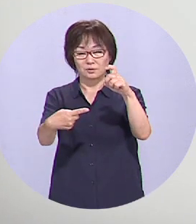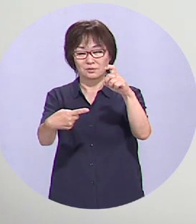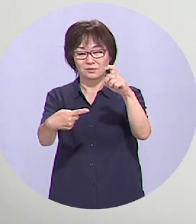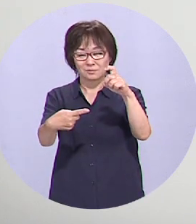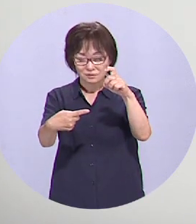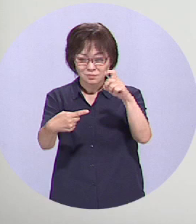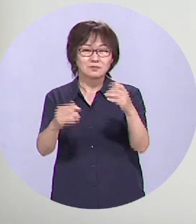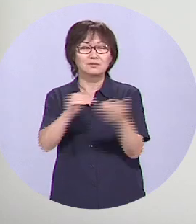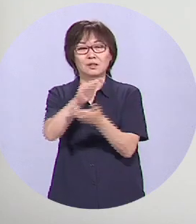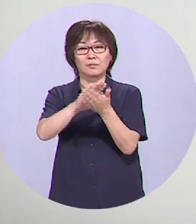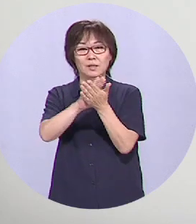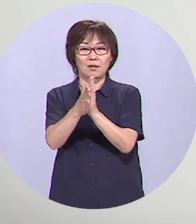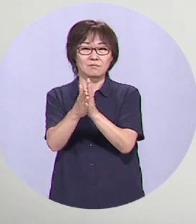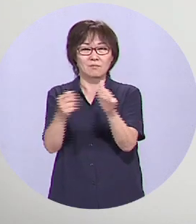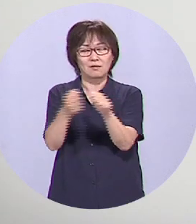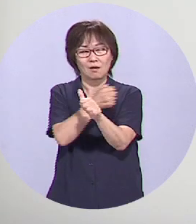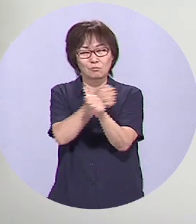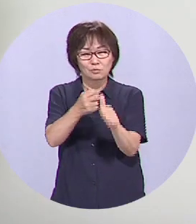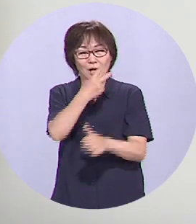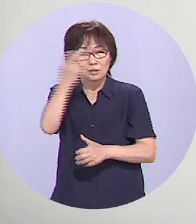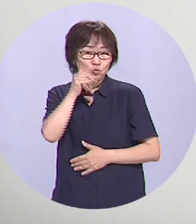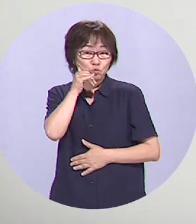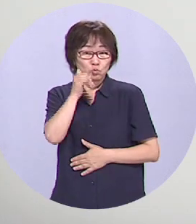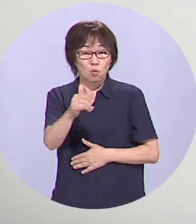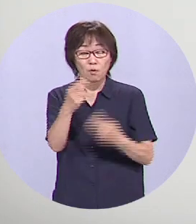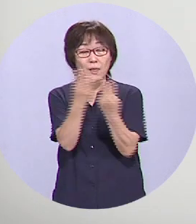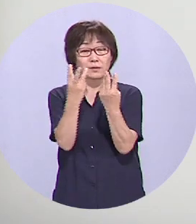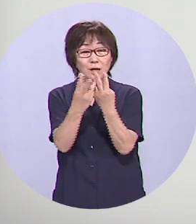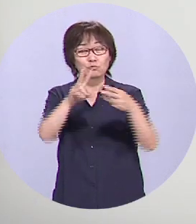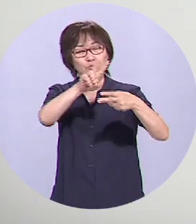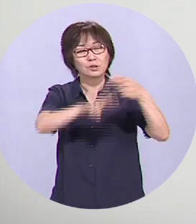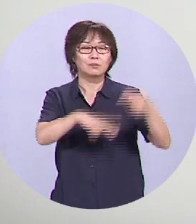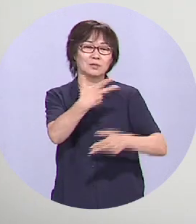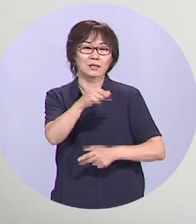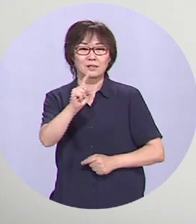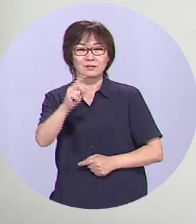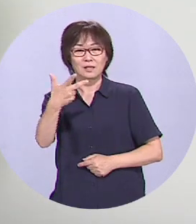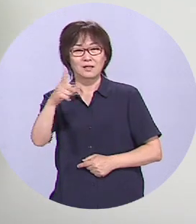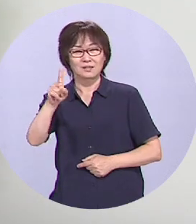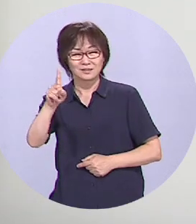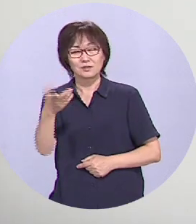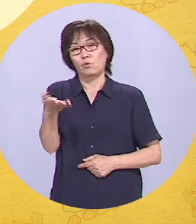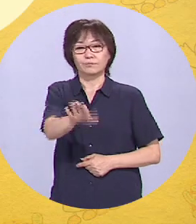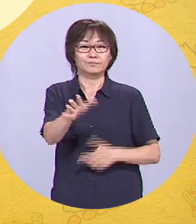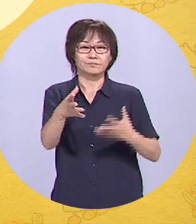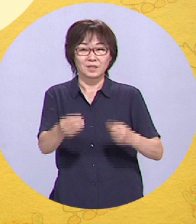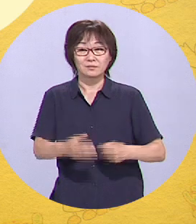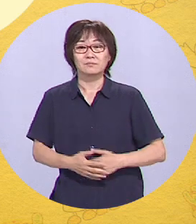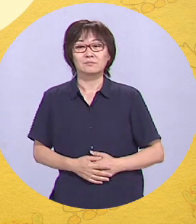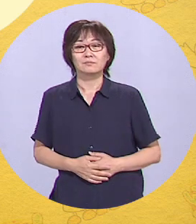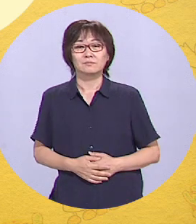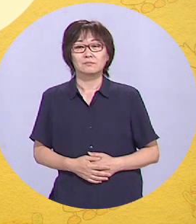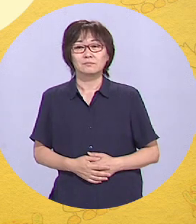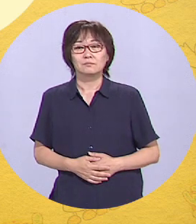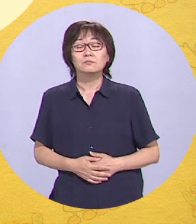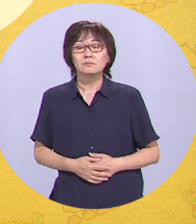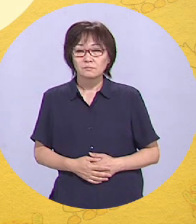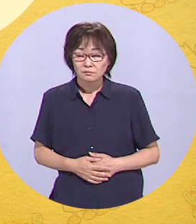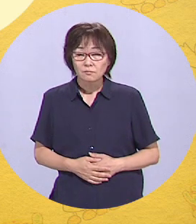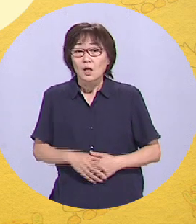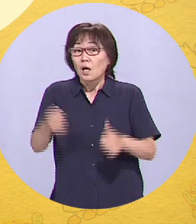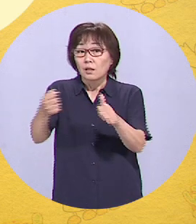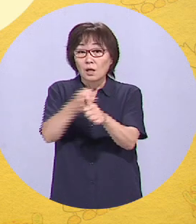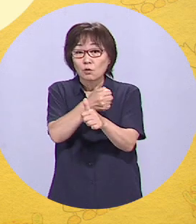である埼玉県虐待通報ダイヤルシャープ7171を開設しました。 ここで虐